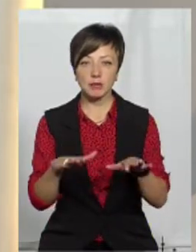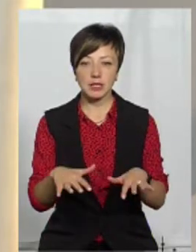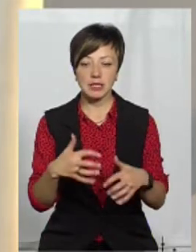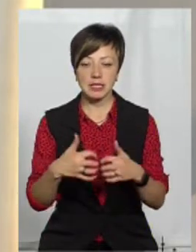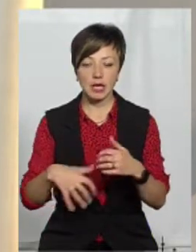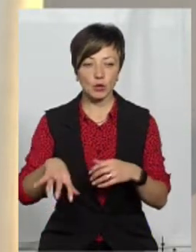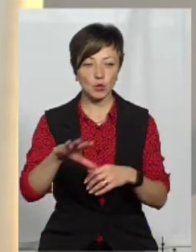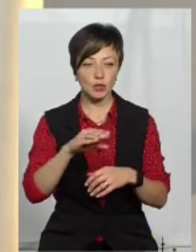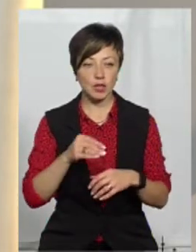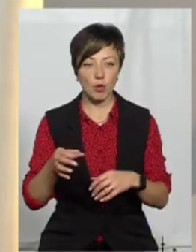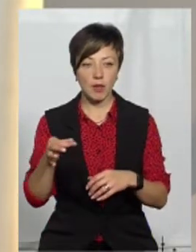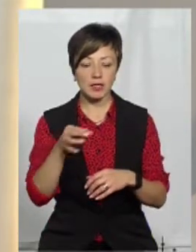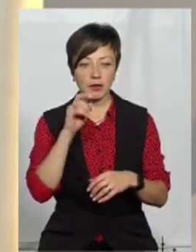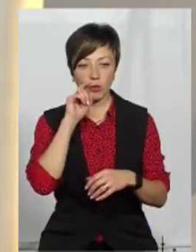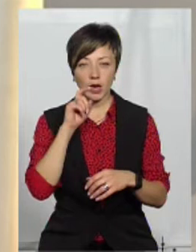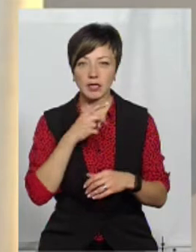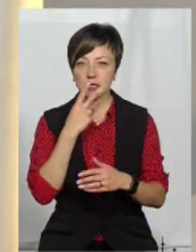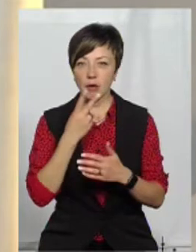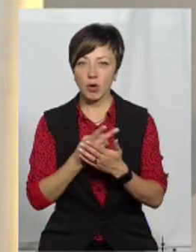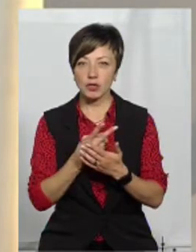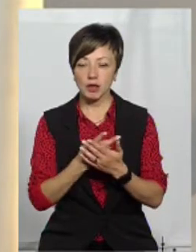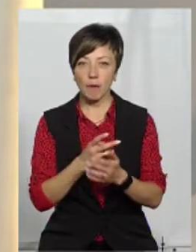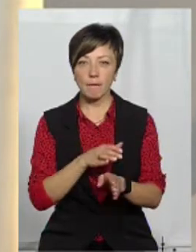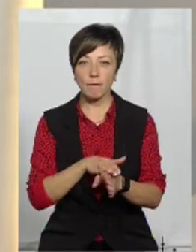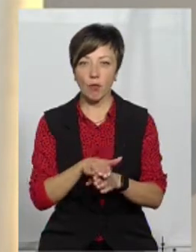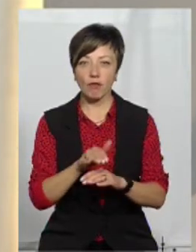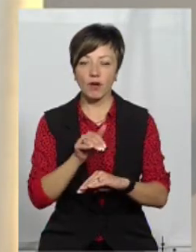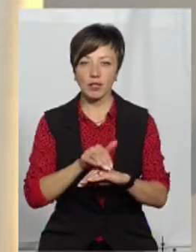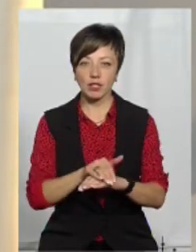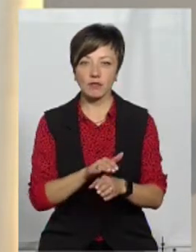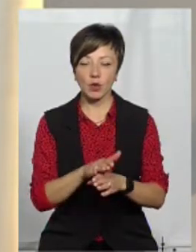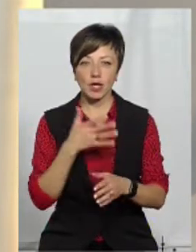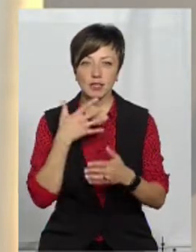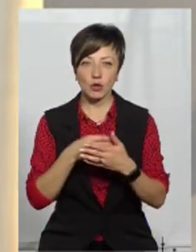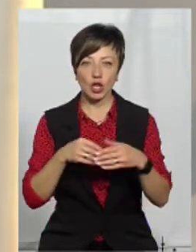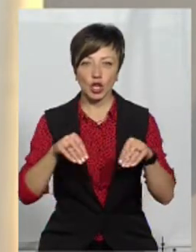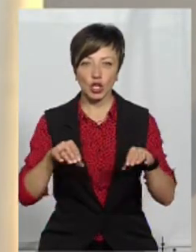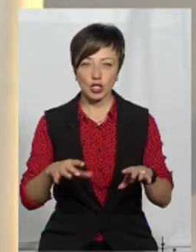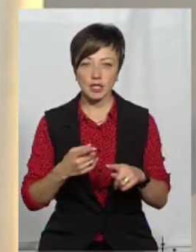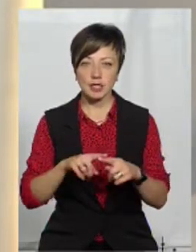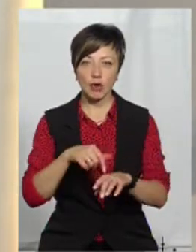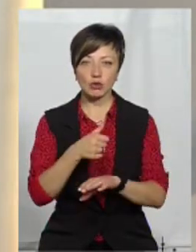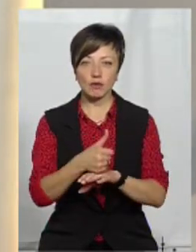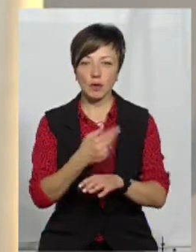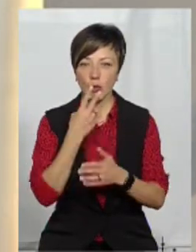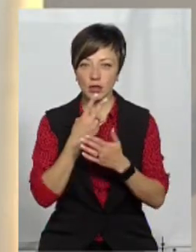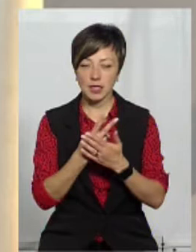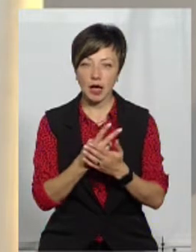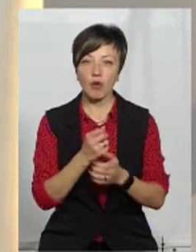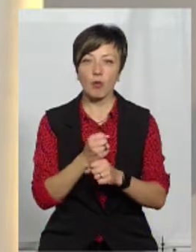серед усіх областей України за показником повне фактичне виконання судових рішень. Це є основний показник роботи в